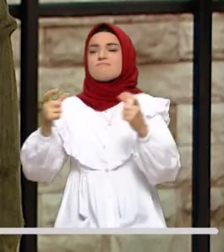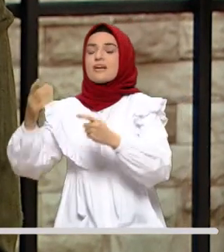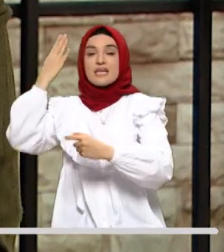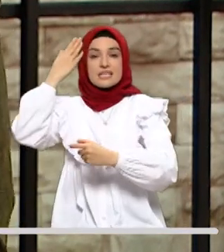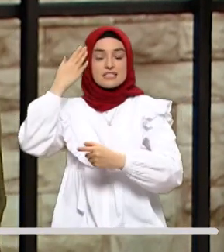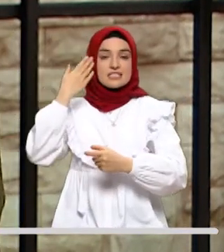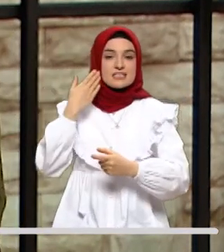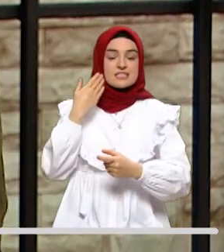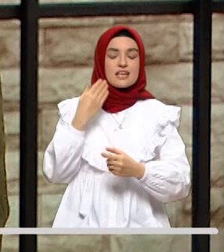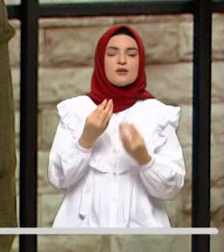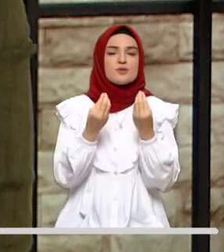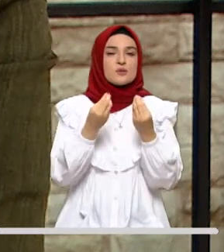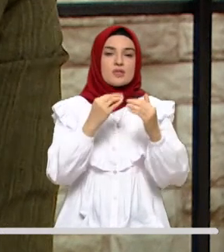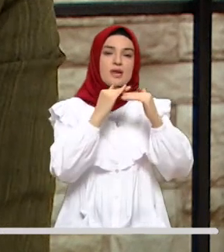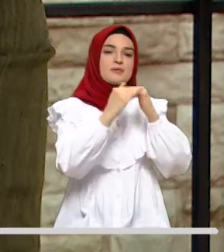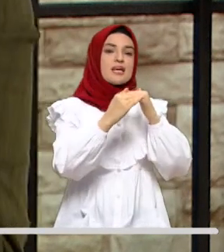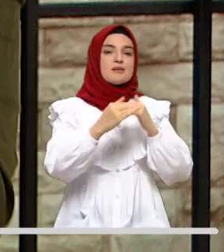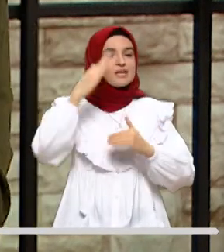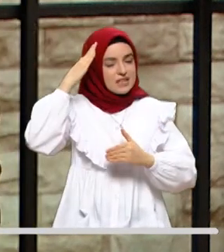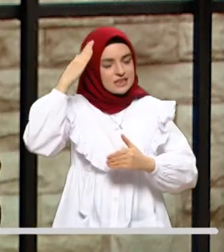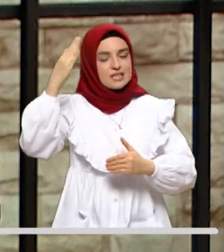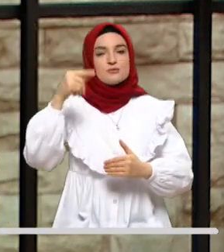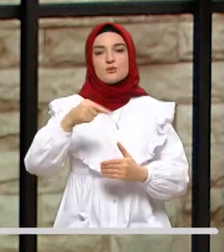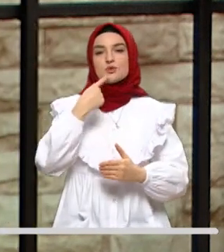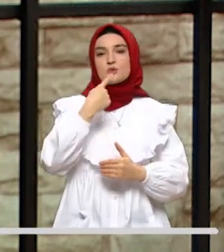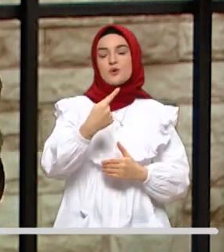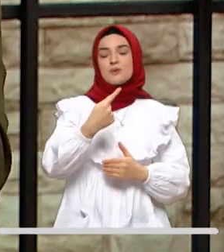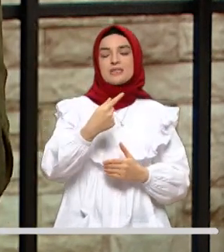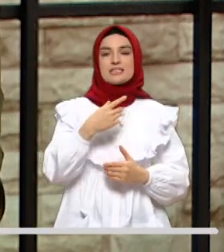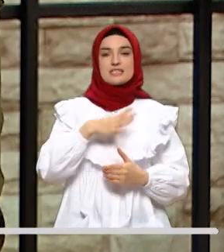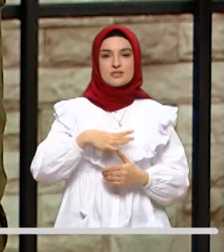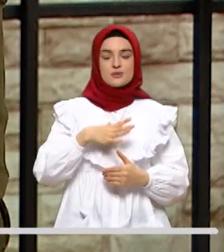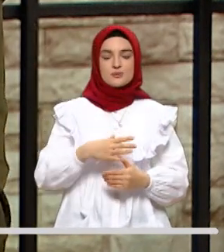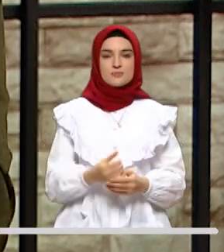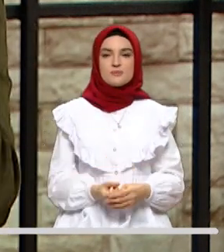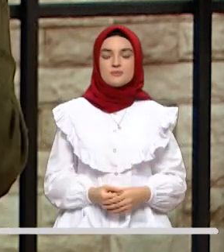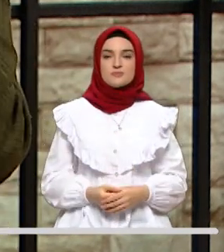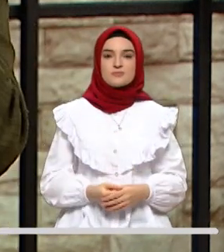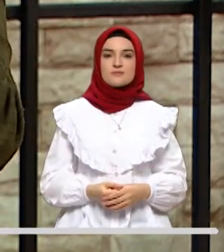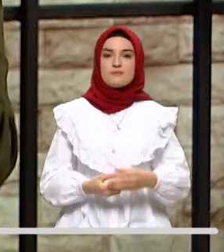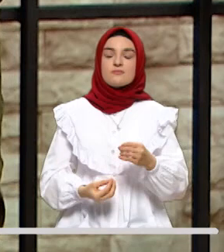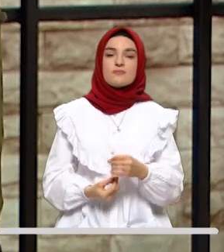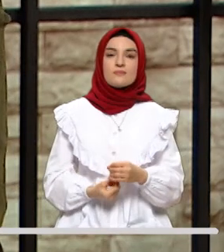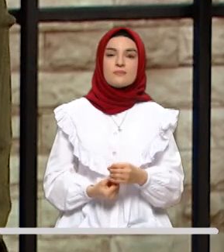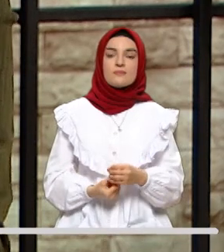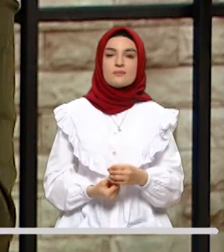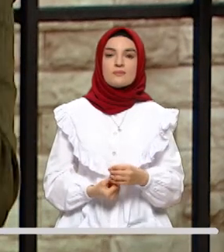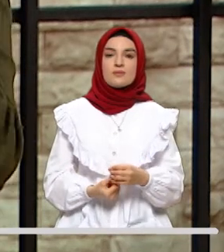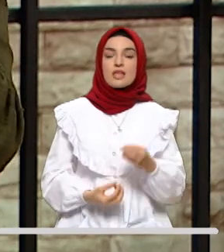seyreten Necip milletimizi gönülden selamlarken şunları diyorum. Sabahul Vert, Sabahul